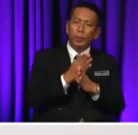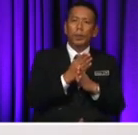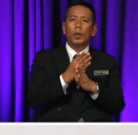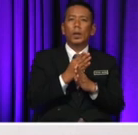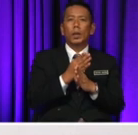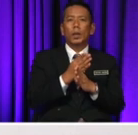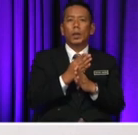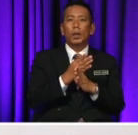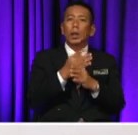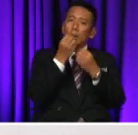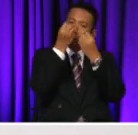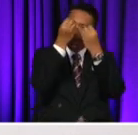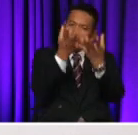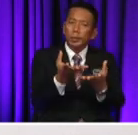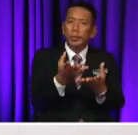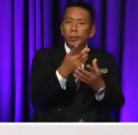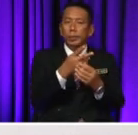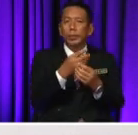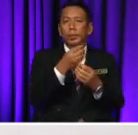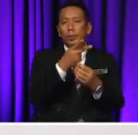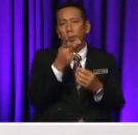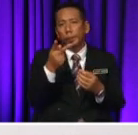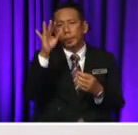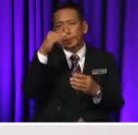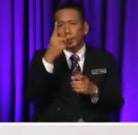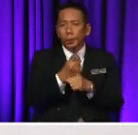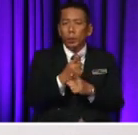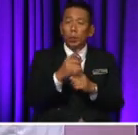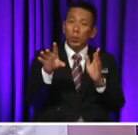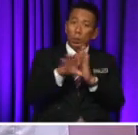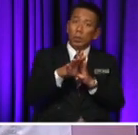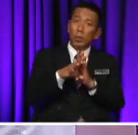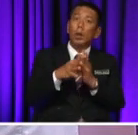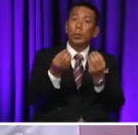menyalurkan maklumat secara terus kalau diminta sesuatu